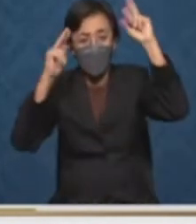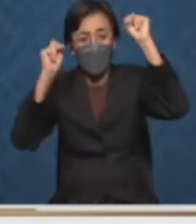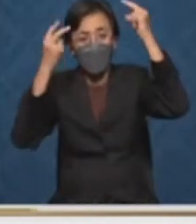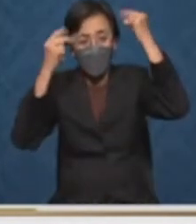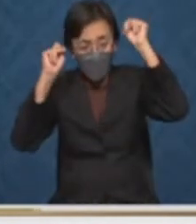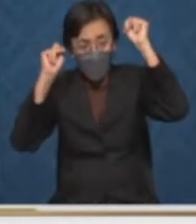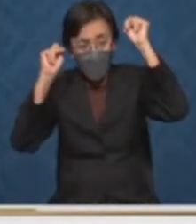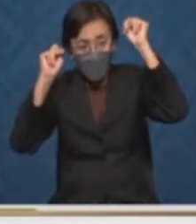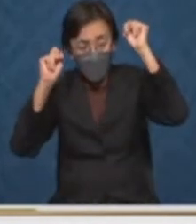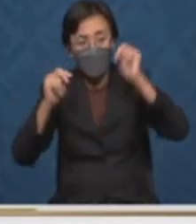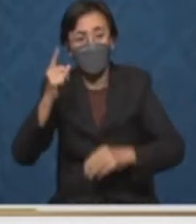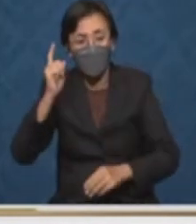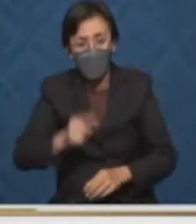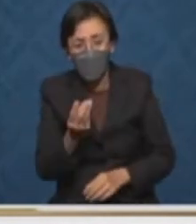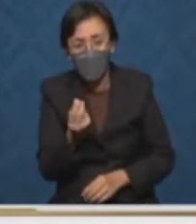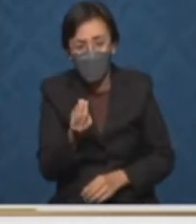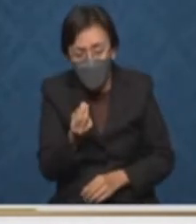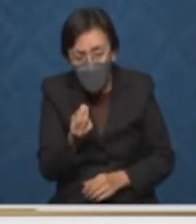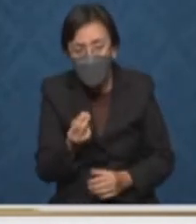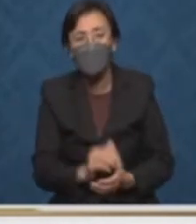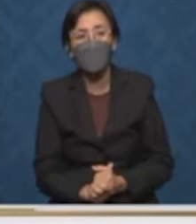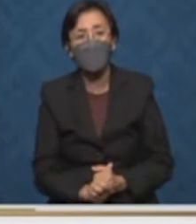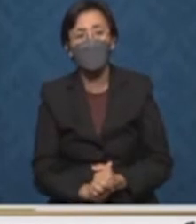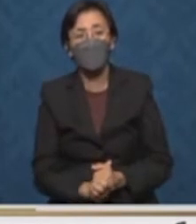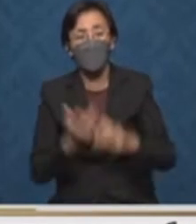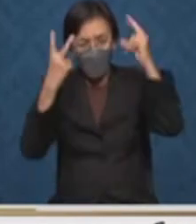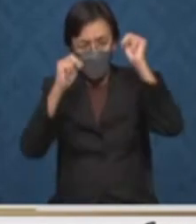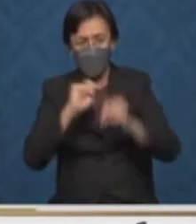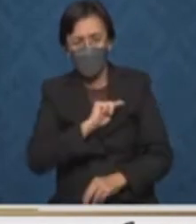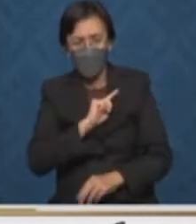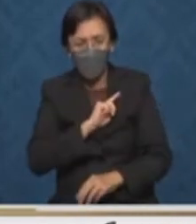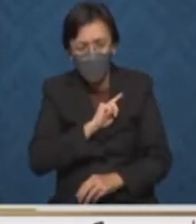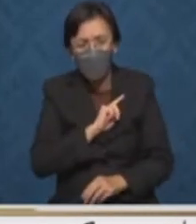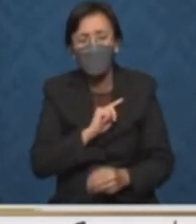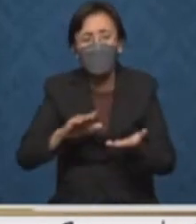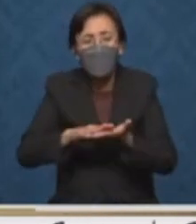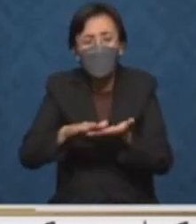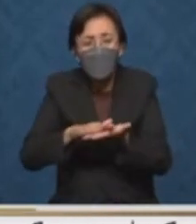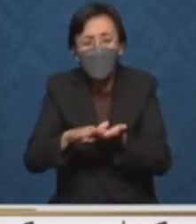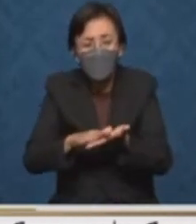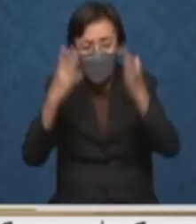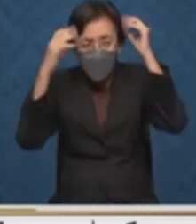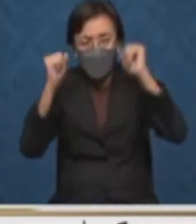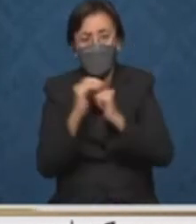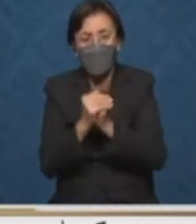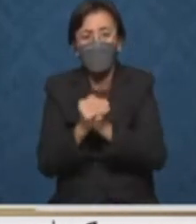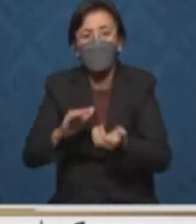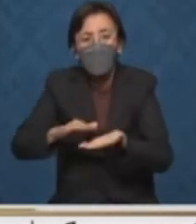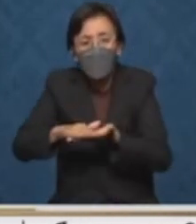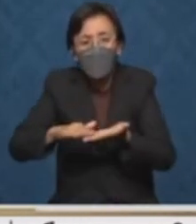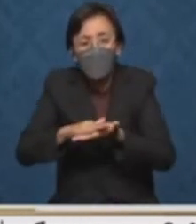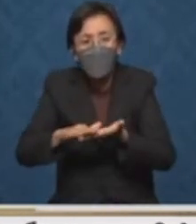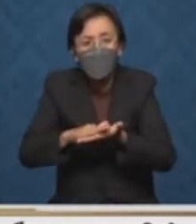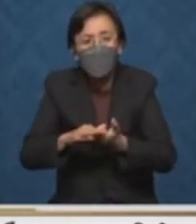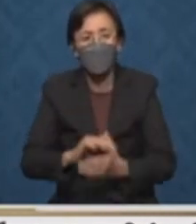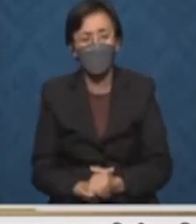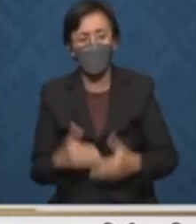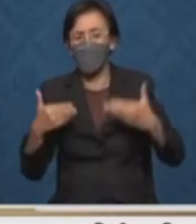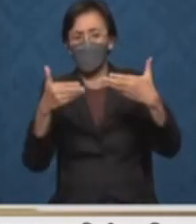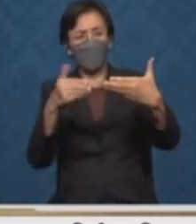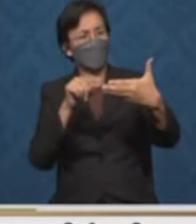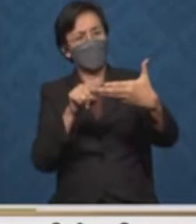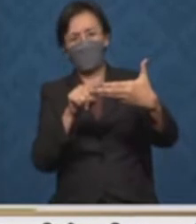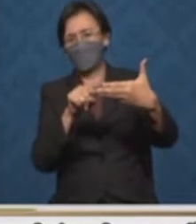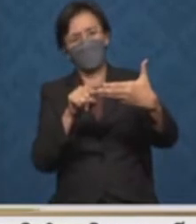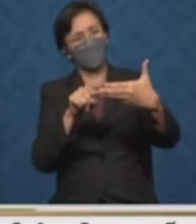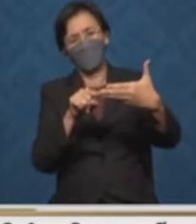ยต้องรีบนะครับไปดำเนินการไปขอโทษประธานาธิบดีสีเจี้ยนผิงเขาซะบังอาจครับท่